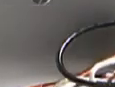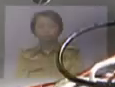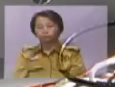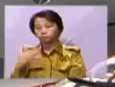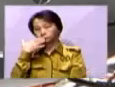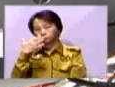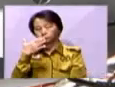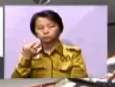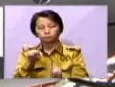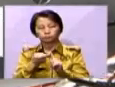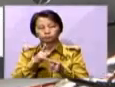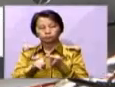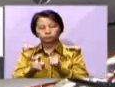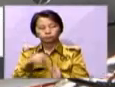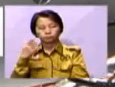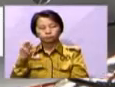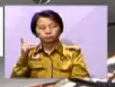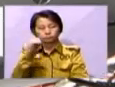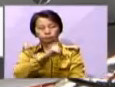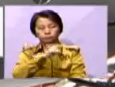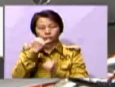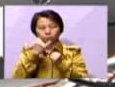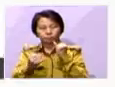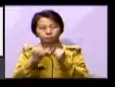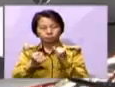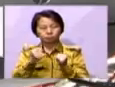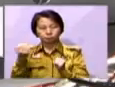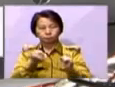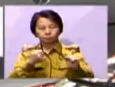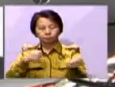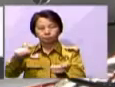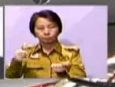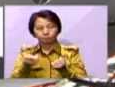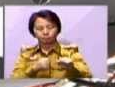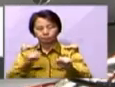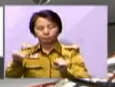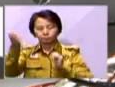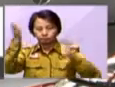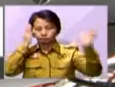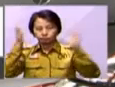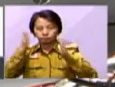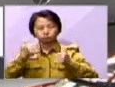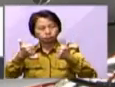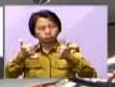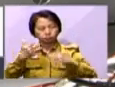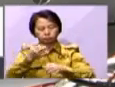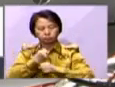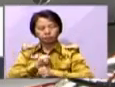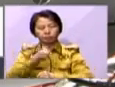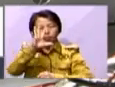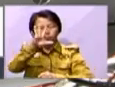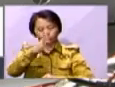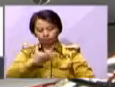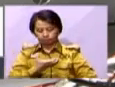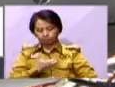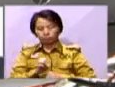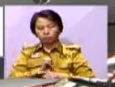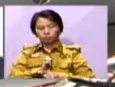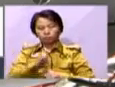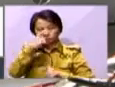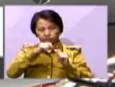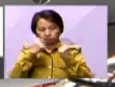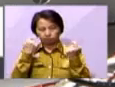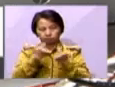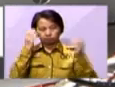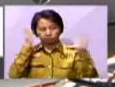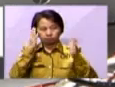Terima kasih rakan setugas di Angkasa Puri. Hari terakhir acara silat menyaksikan pesilat-pesilat negara cemerlang menyumbang 5 lagi pingat emas buat kontinjen